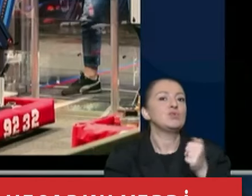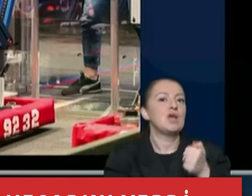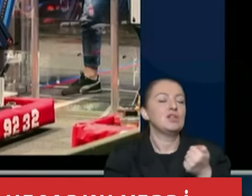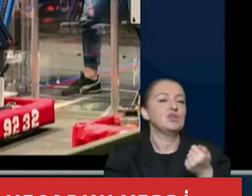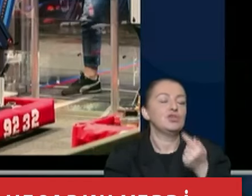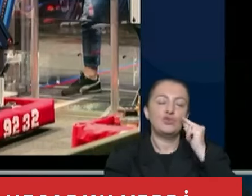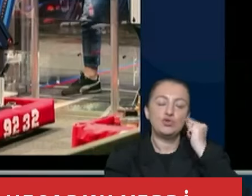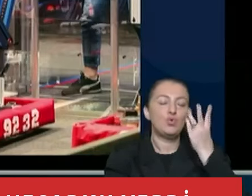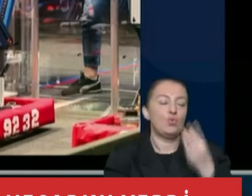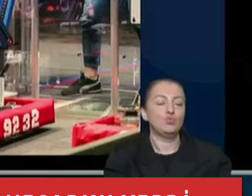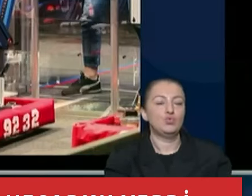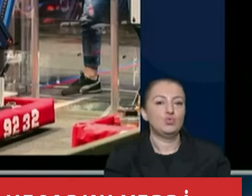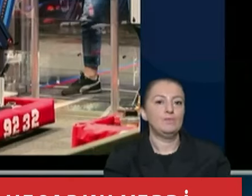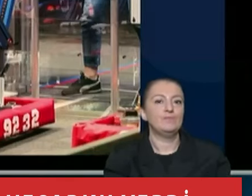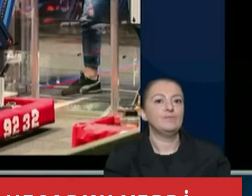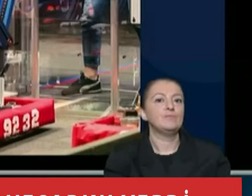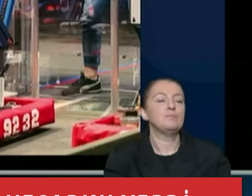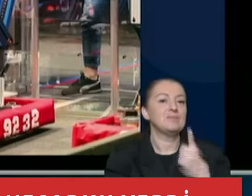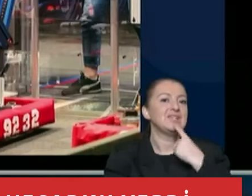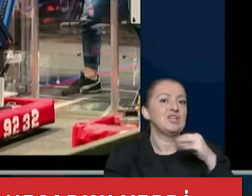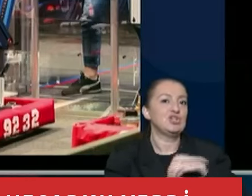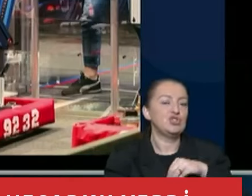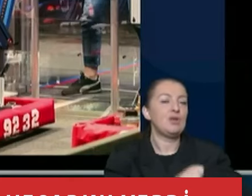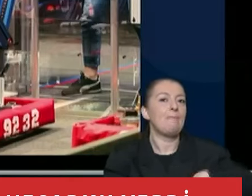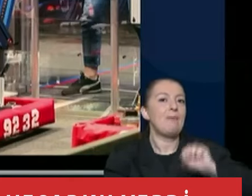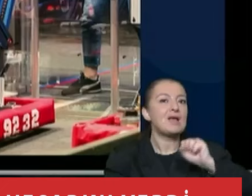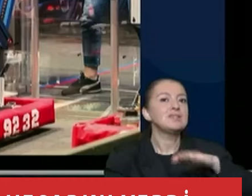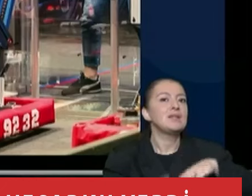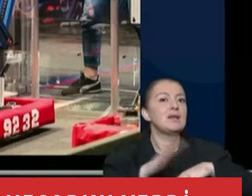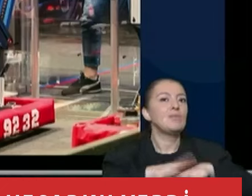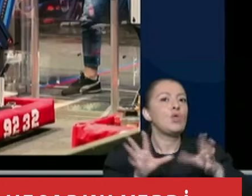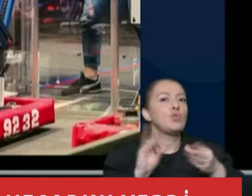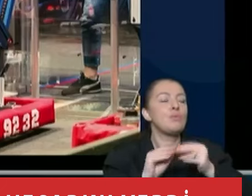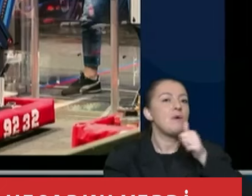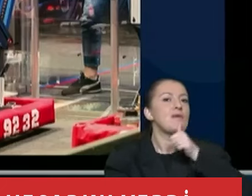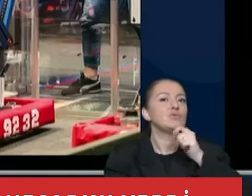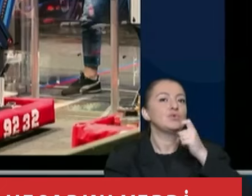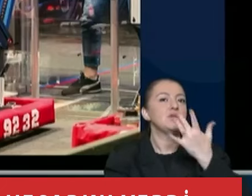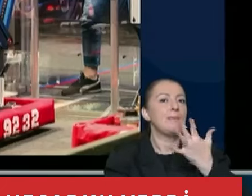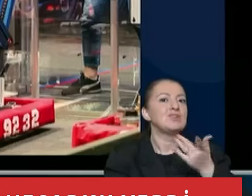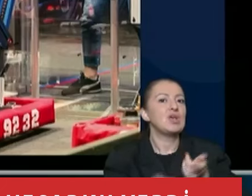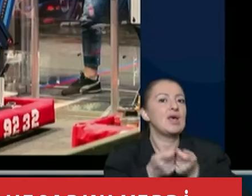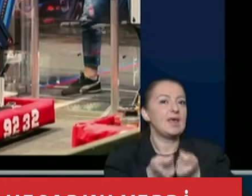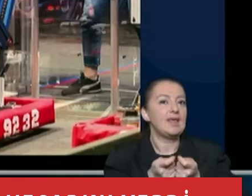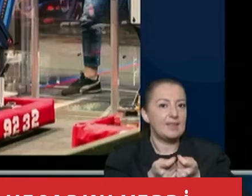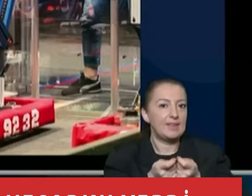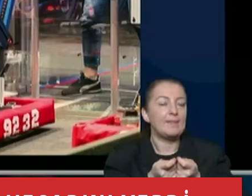kişi olmuştur yıl içerisinde merkezlerimizde düzenlenen toplam 695 eğitim ve etkinliğe